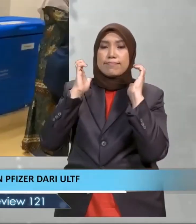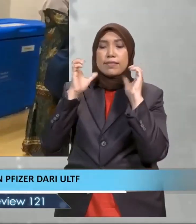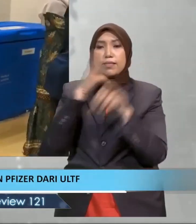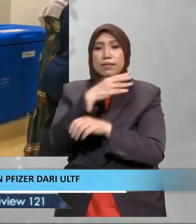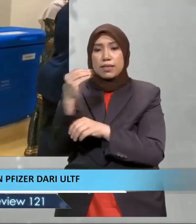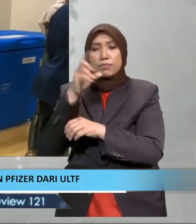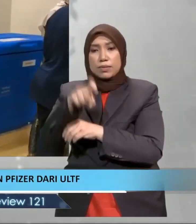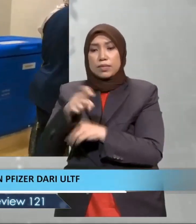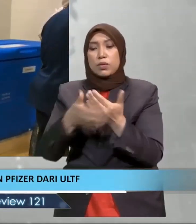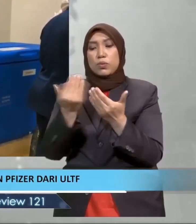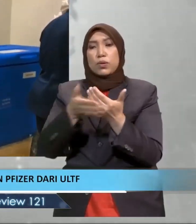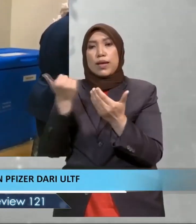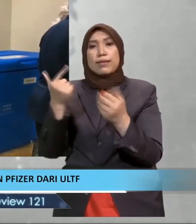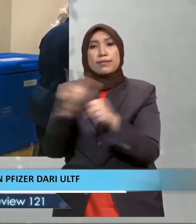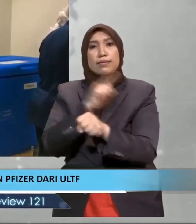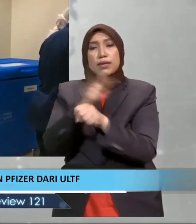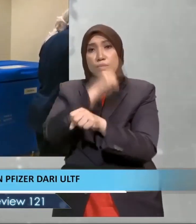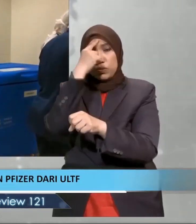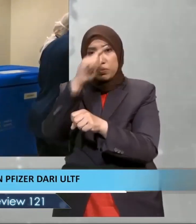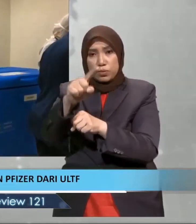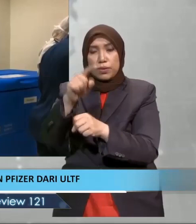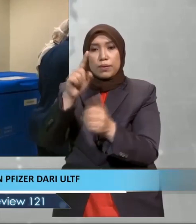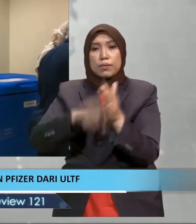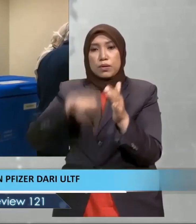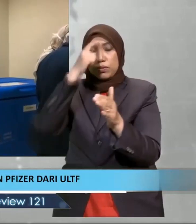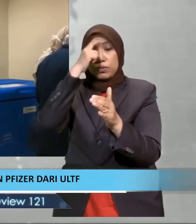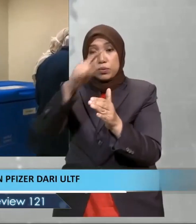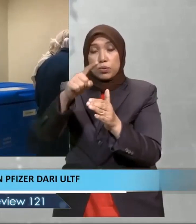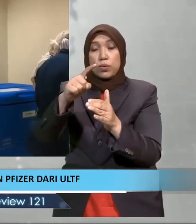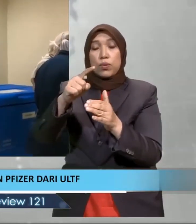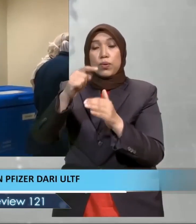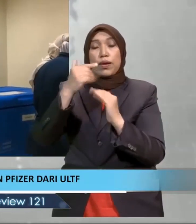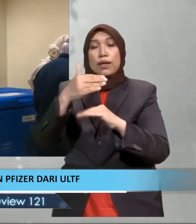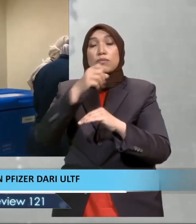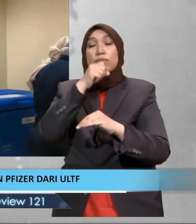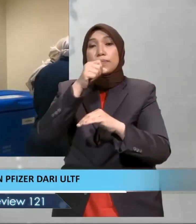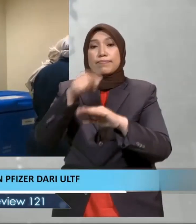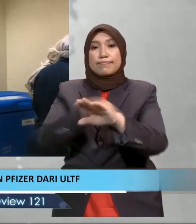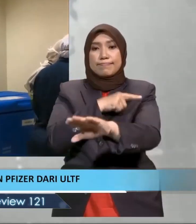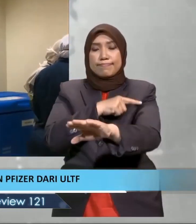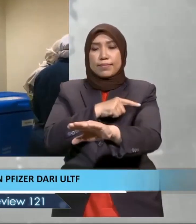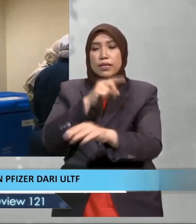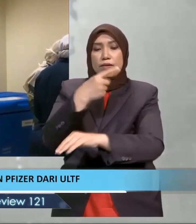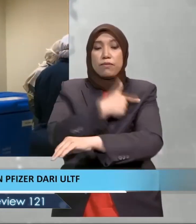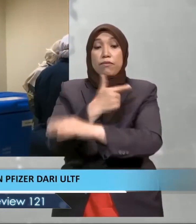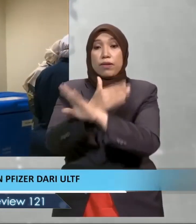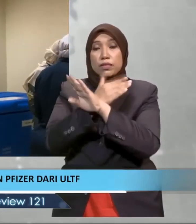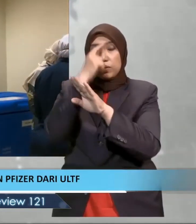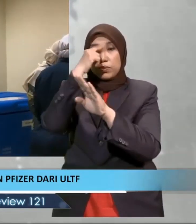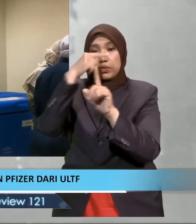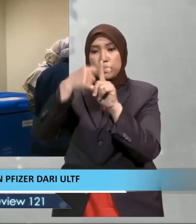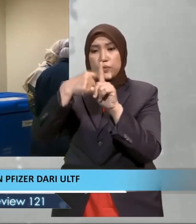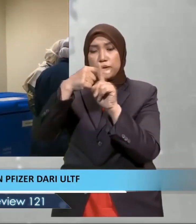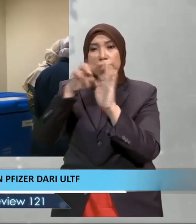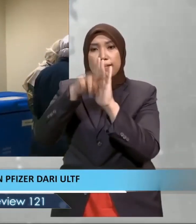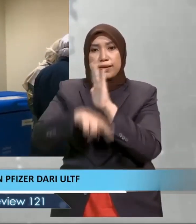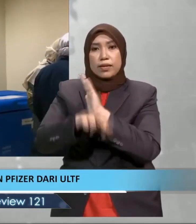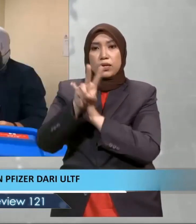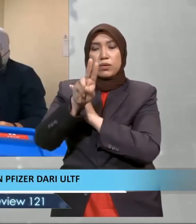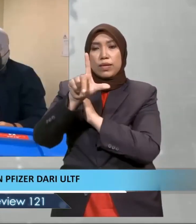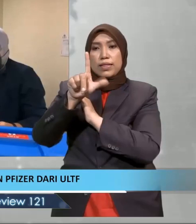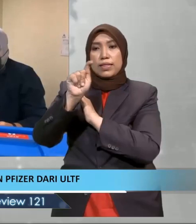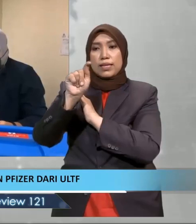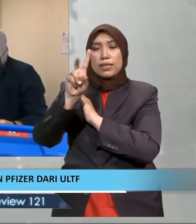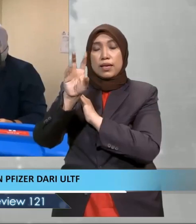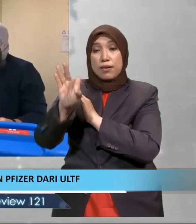lengkap bagi menjamin kualiti serta jangka hayat vaksin. Penyejuk beku bersuhu ultra rendah ULTF